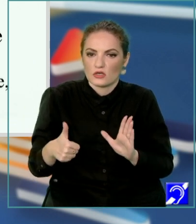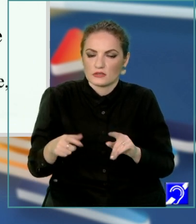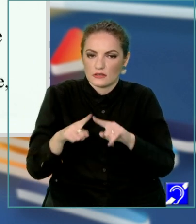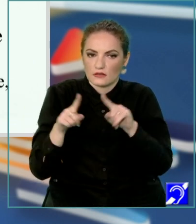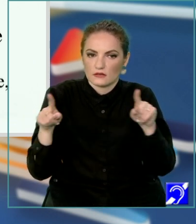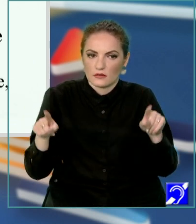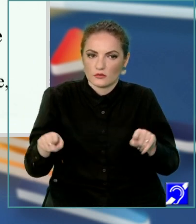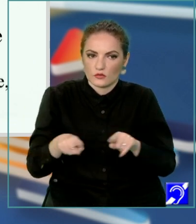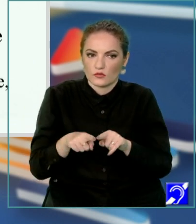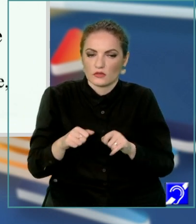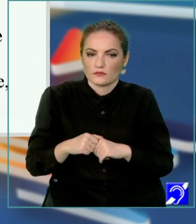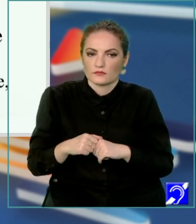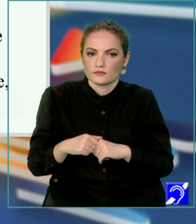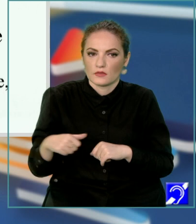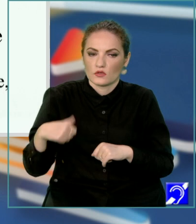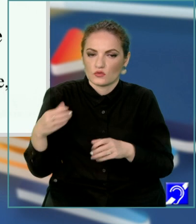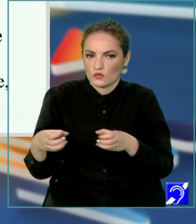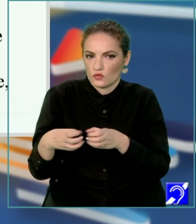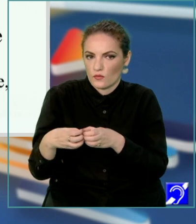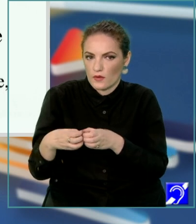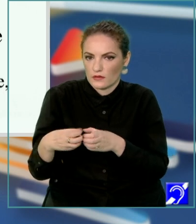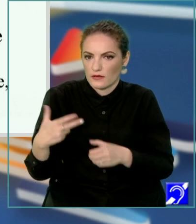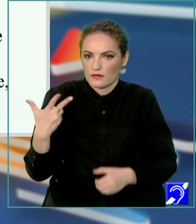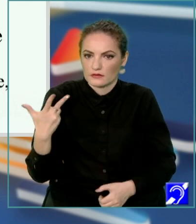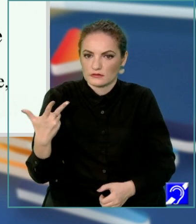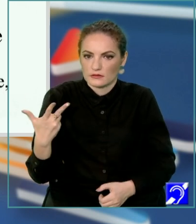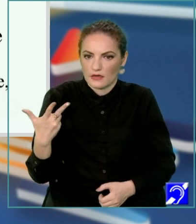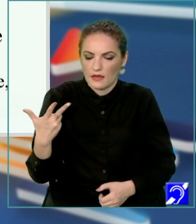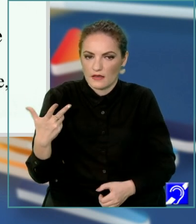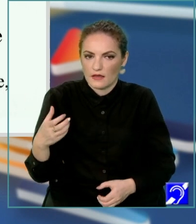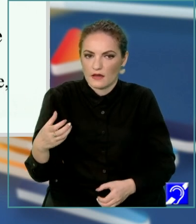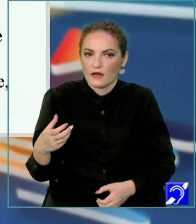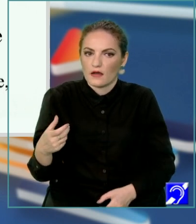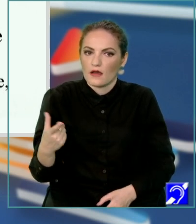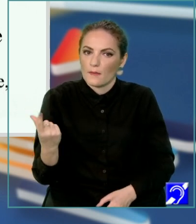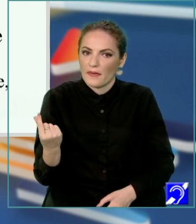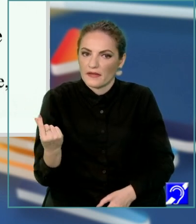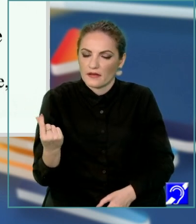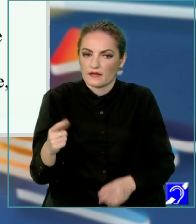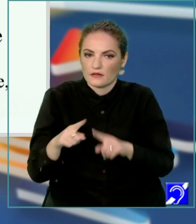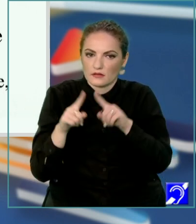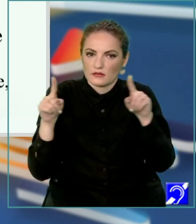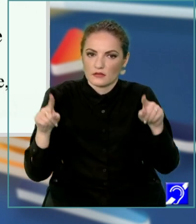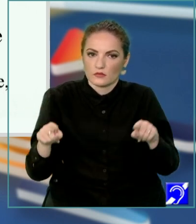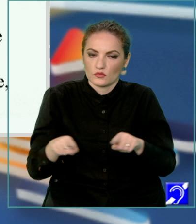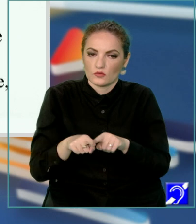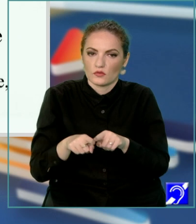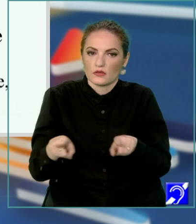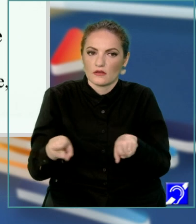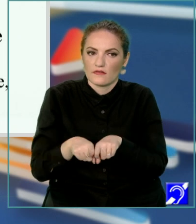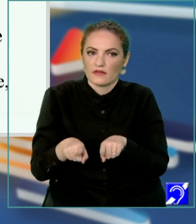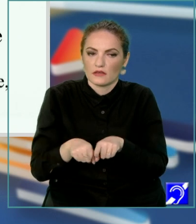acestea sunt grupate în trei perechi de drepte unghiuri congruente așa cum am făcut de la bun început